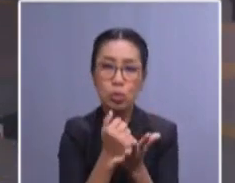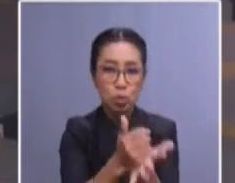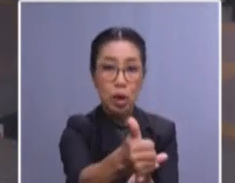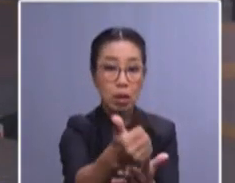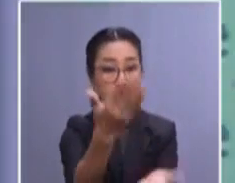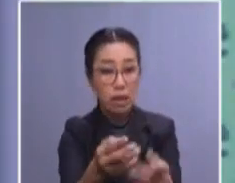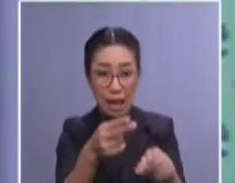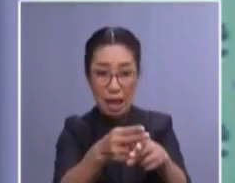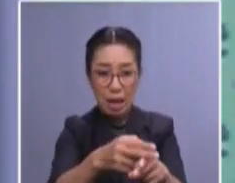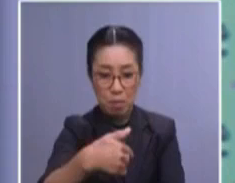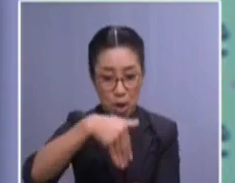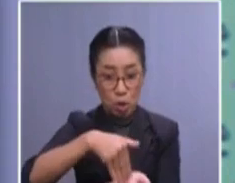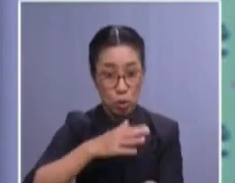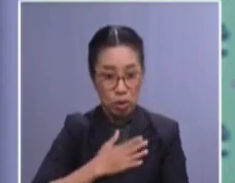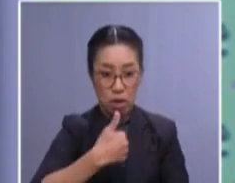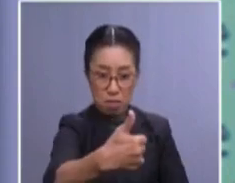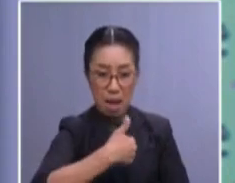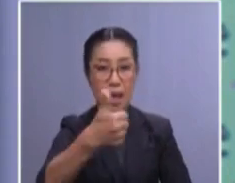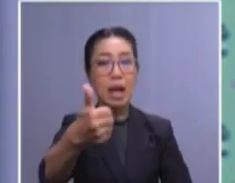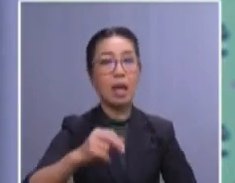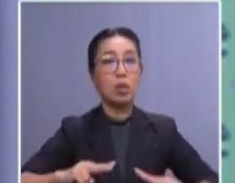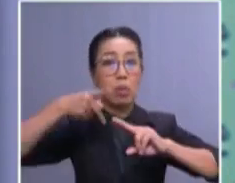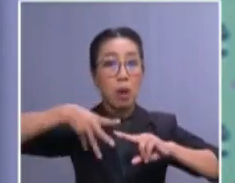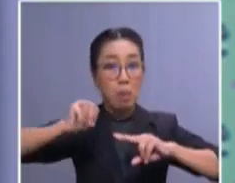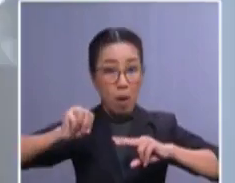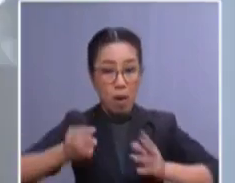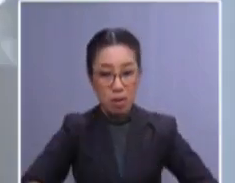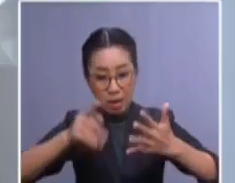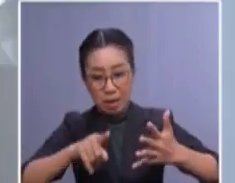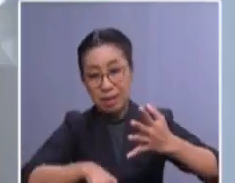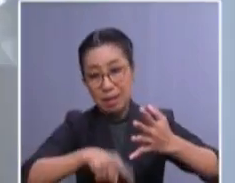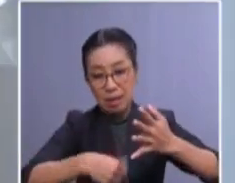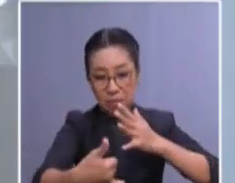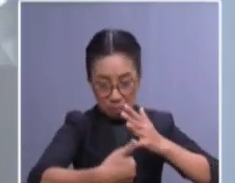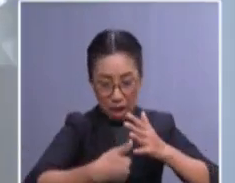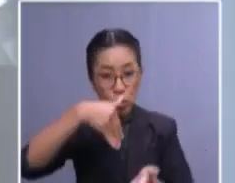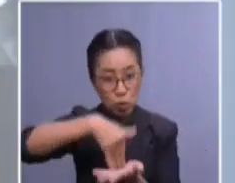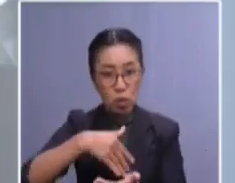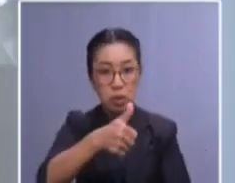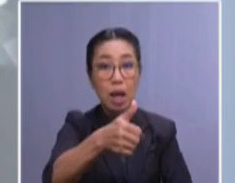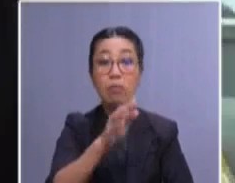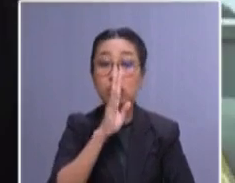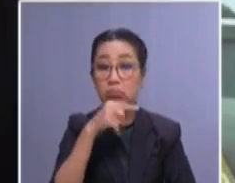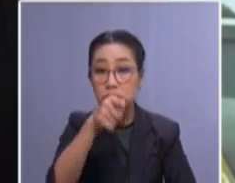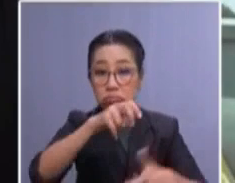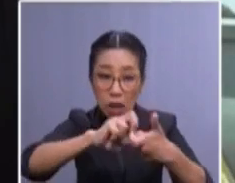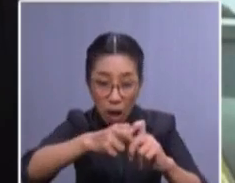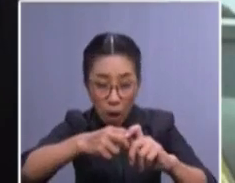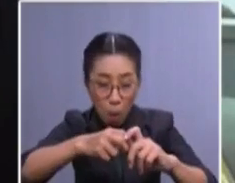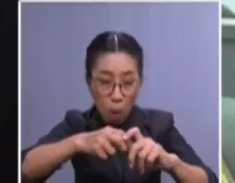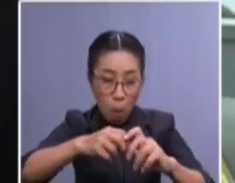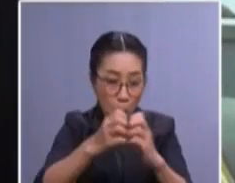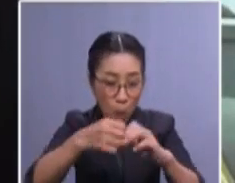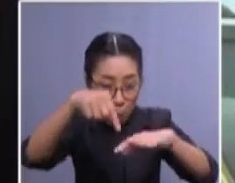ตัวเองที่ศูนย์ช่วยเหลือสังคมบริเวณชั้น1กระทรวงการพัฒนาสังคมและความมั่นคงของมนุษย์กรณีที่มีปัญหามีความซับซ้อนอยู่ใน